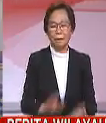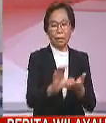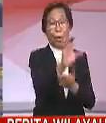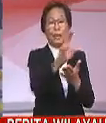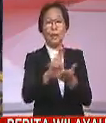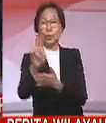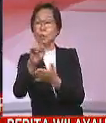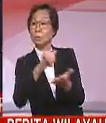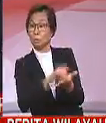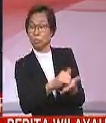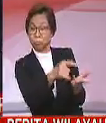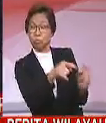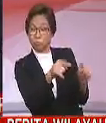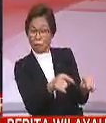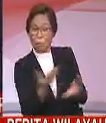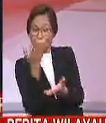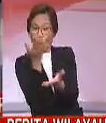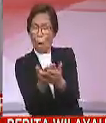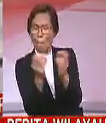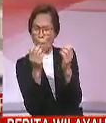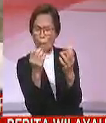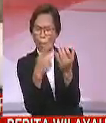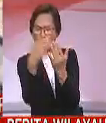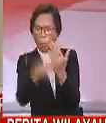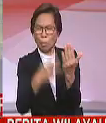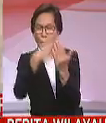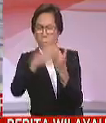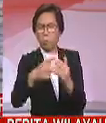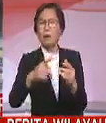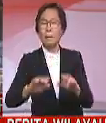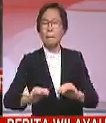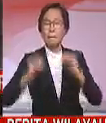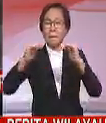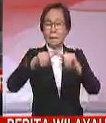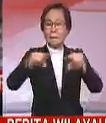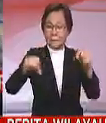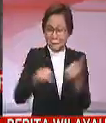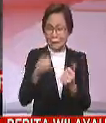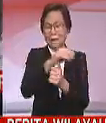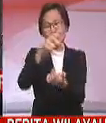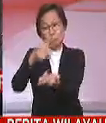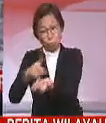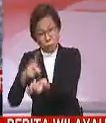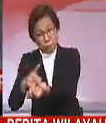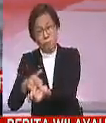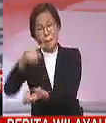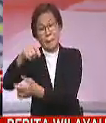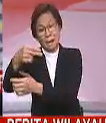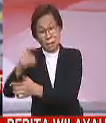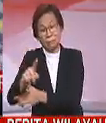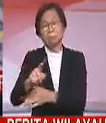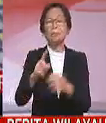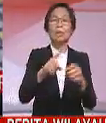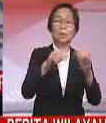Kolej Universiti Berkenaan kini menawarkan lebih banyak program peringkat sarjana dan kedoktoran di samping kursus